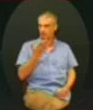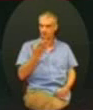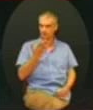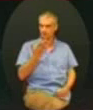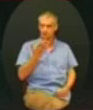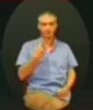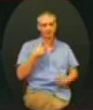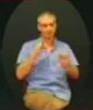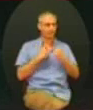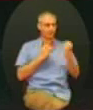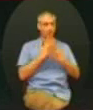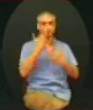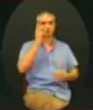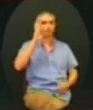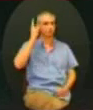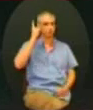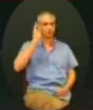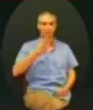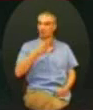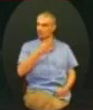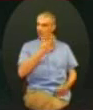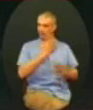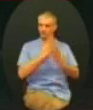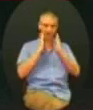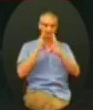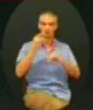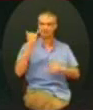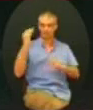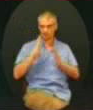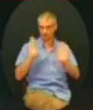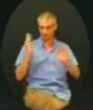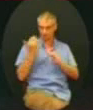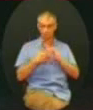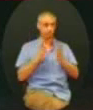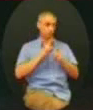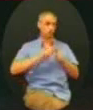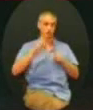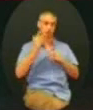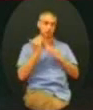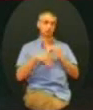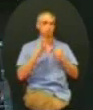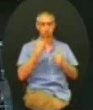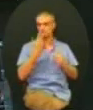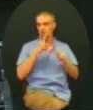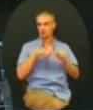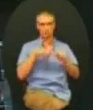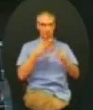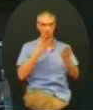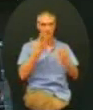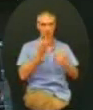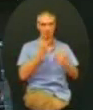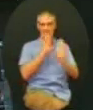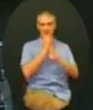מבחינתך? אני פעיל שמאל כבר 35 שנה. כן, אבל אני שואלת, אתה איבדת את האמון בזהב הגלון, זה מה שאתה אומר. בשלושה חודשים האחרונים, בטח הרקע